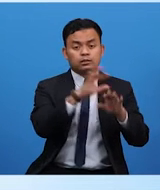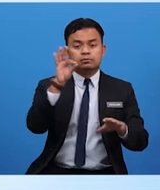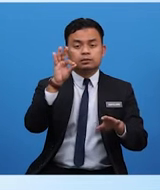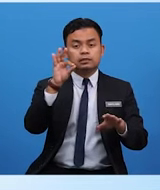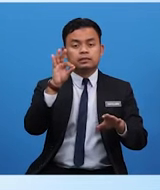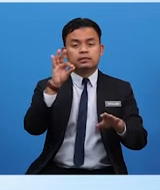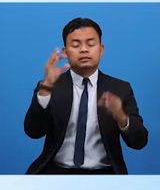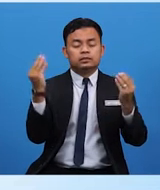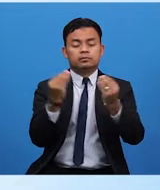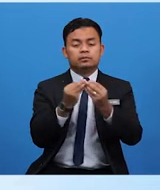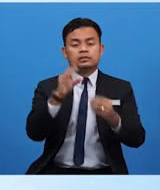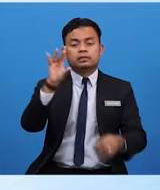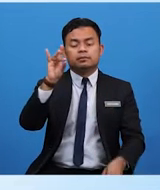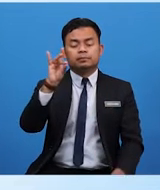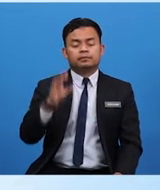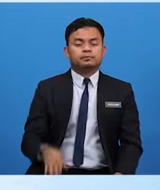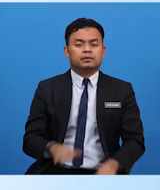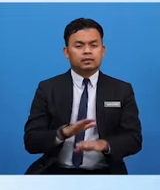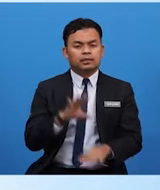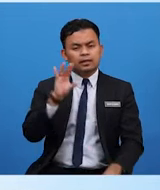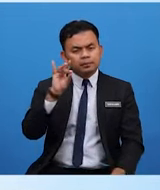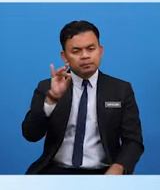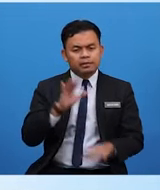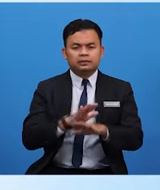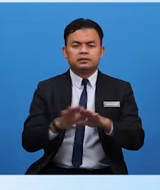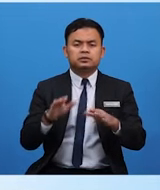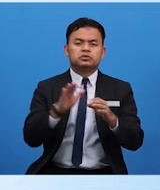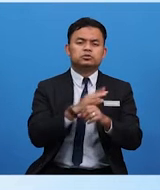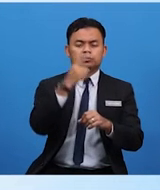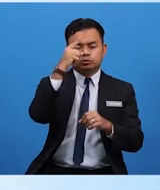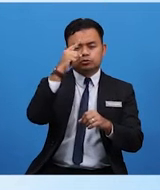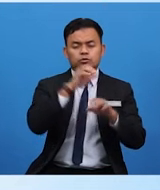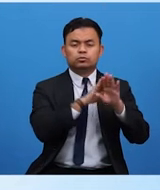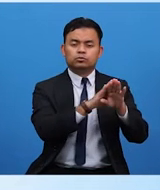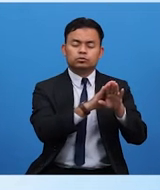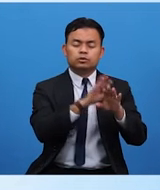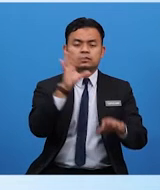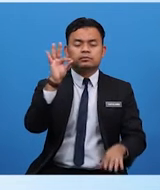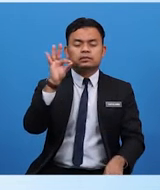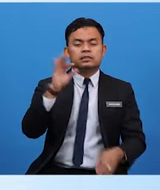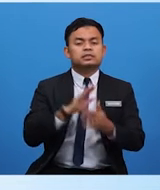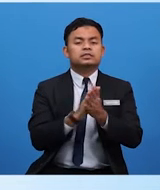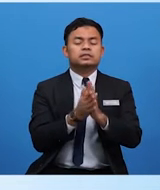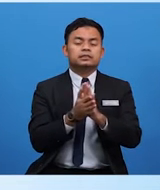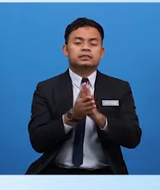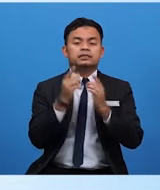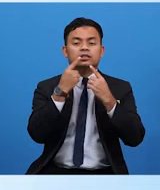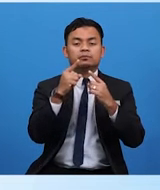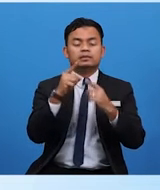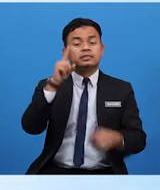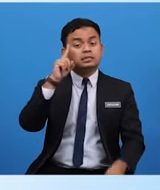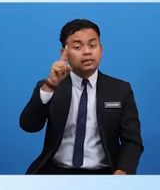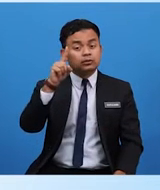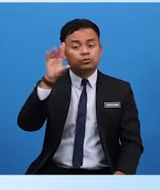88 tidak cukup untuk tolak 9 jadi jawabannya ialah 1 Hai